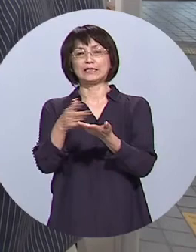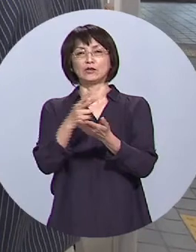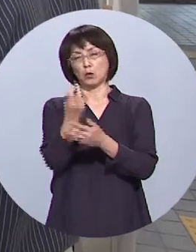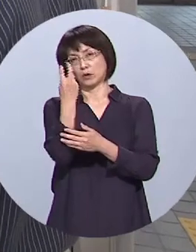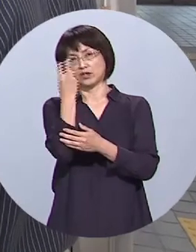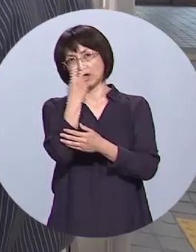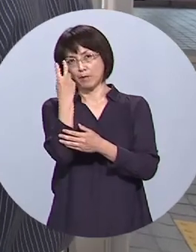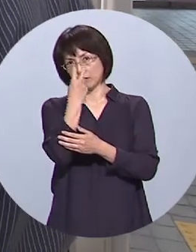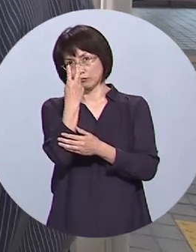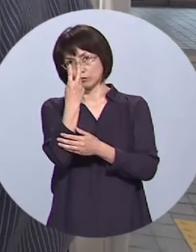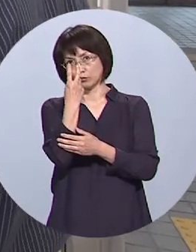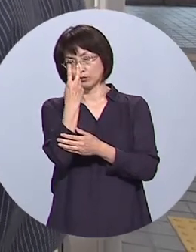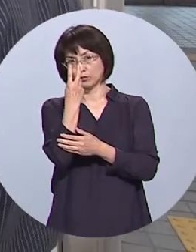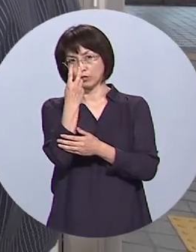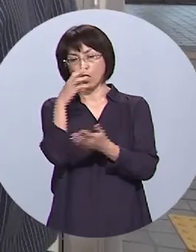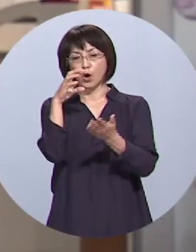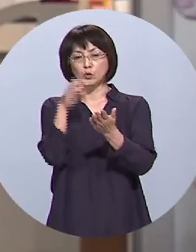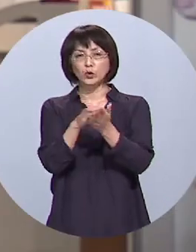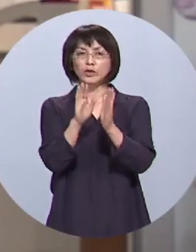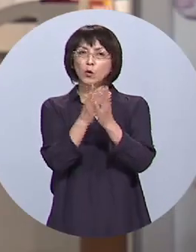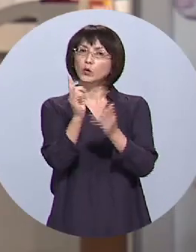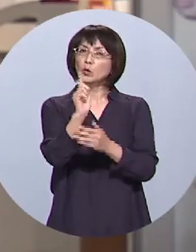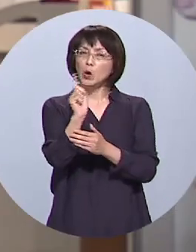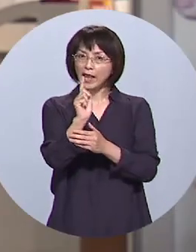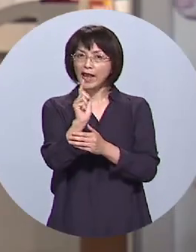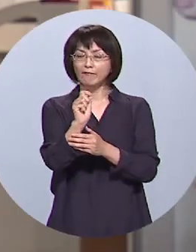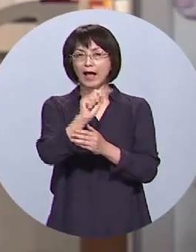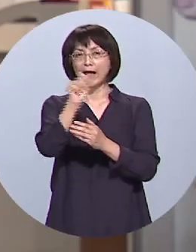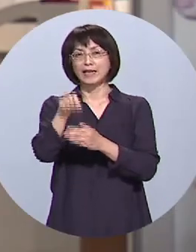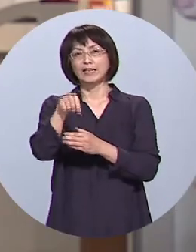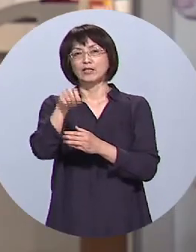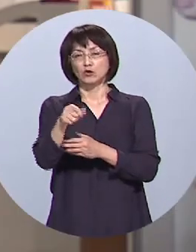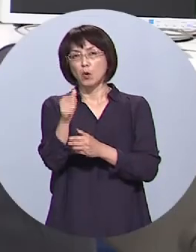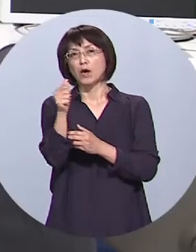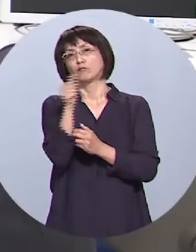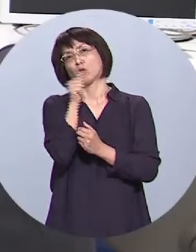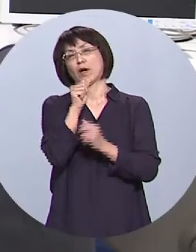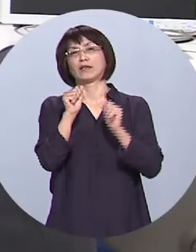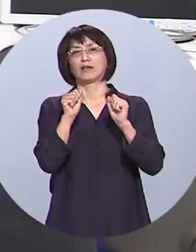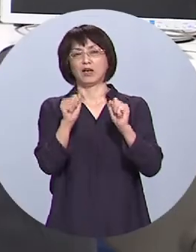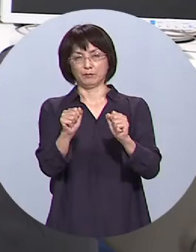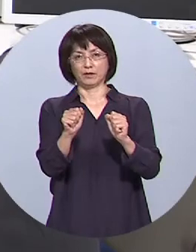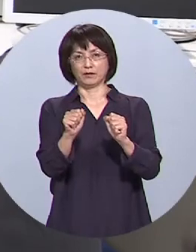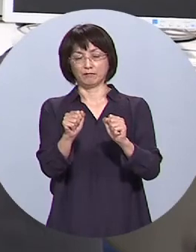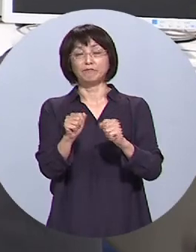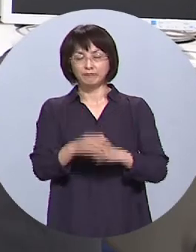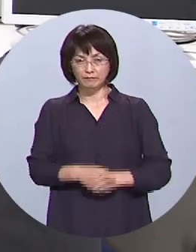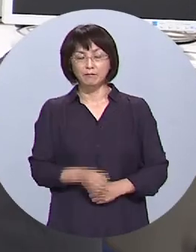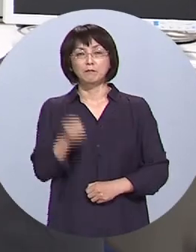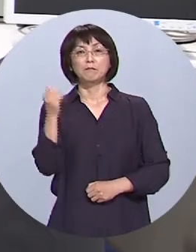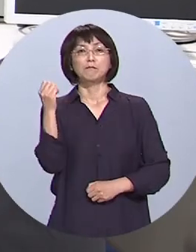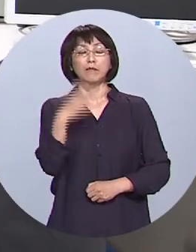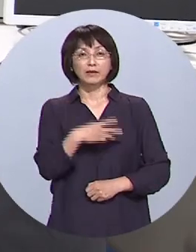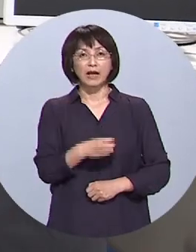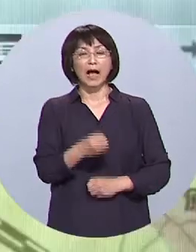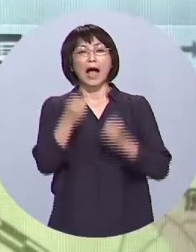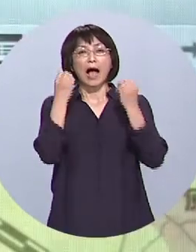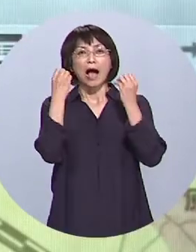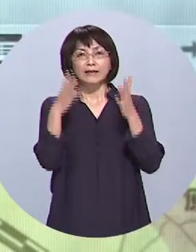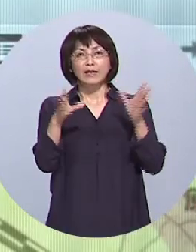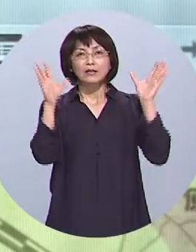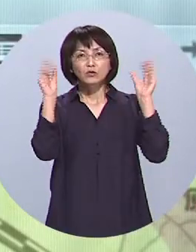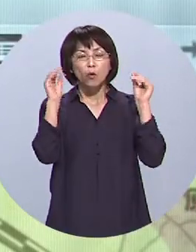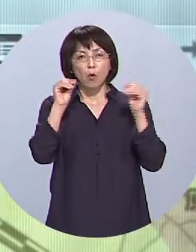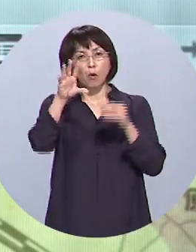どんな本に載っているのか司書が案内します。続いて最新情報を得るためデータベースを利用しましょ